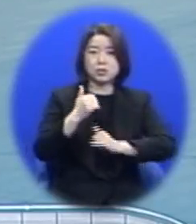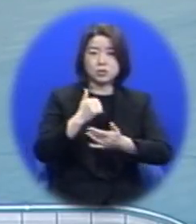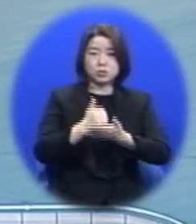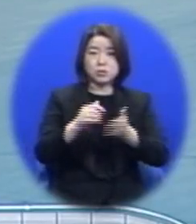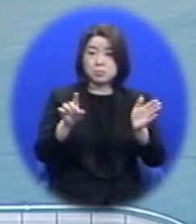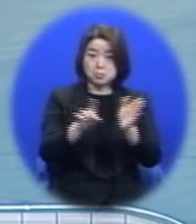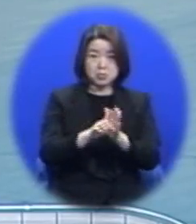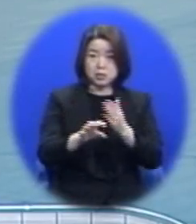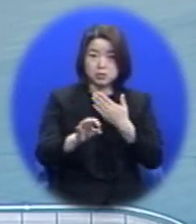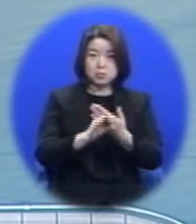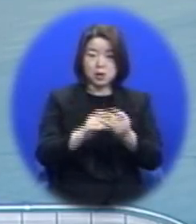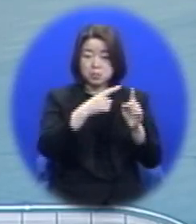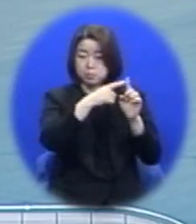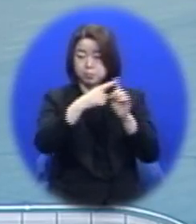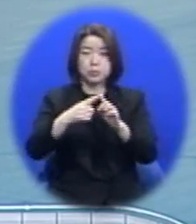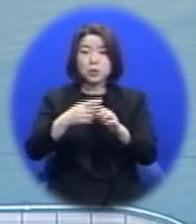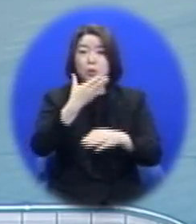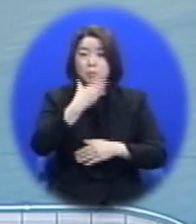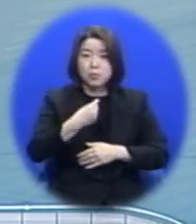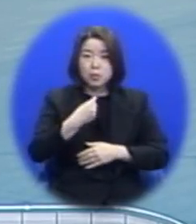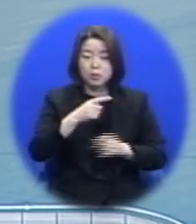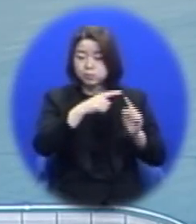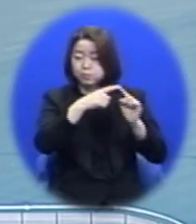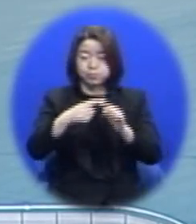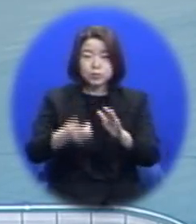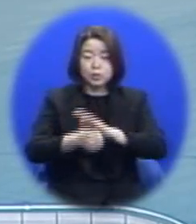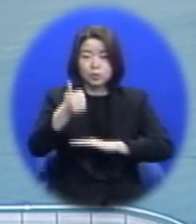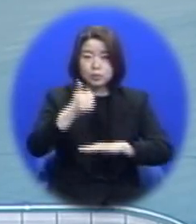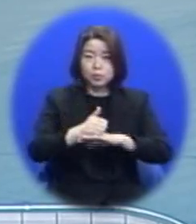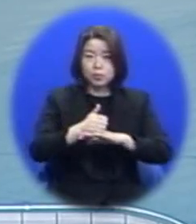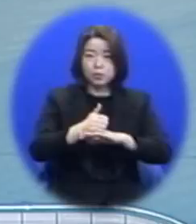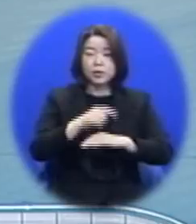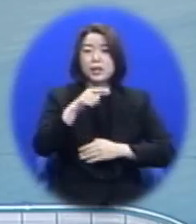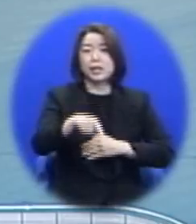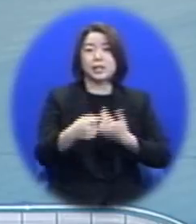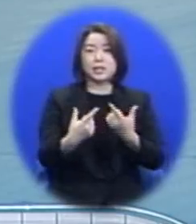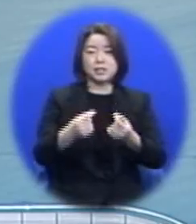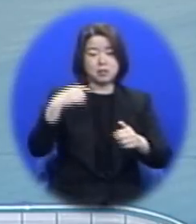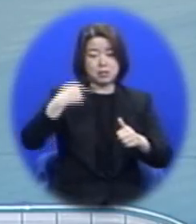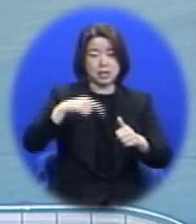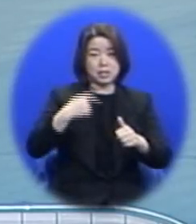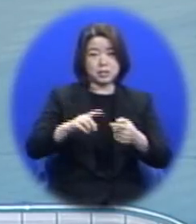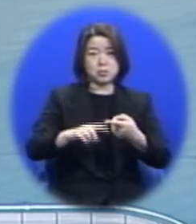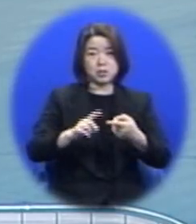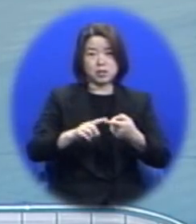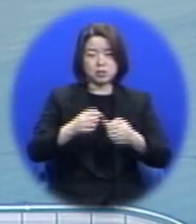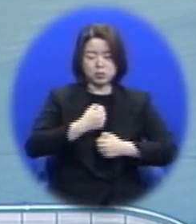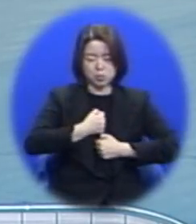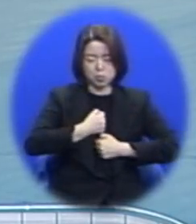복받는다. 예수 믿으면 무조건 성공한다. 이런 가르침을 조심해야 합니다.